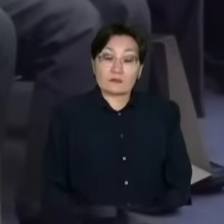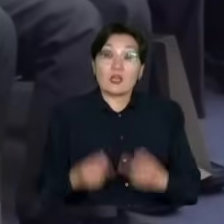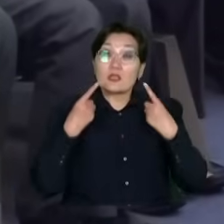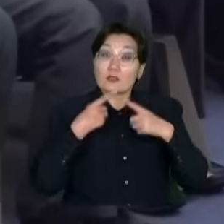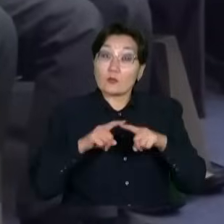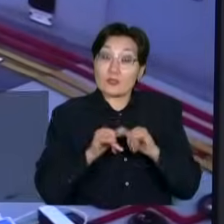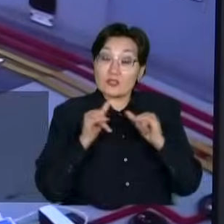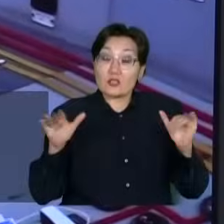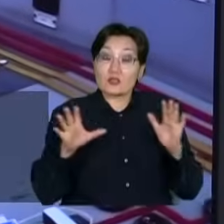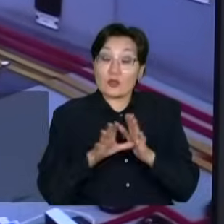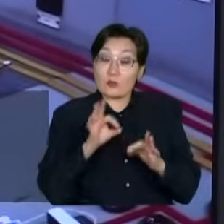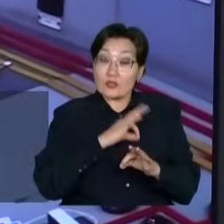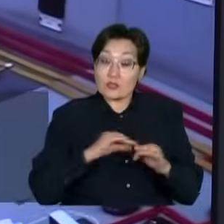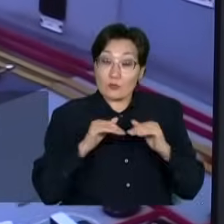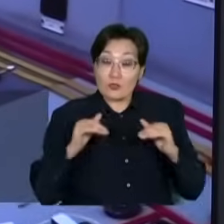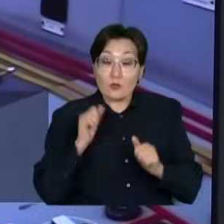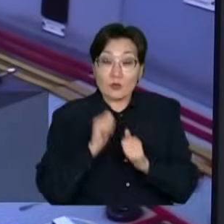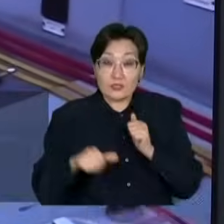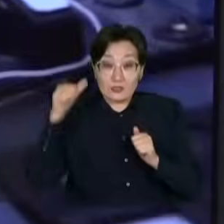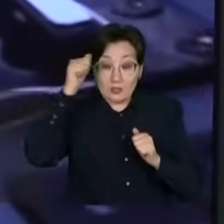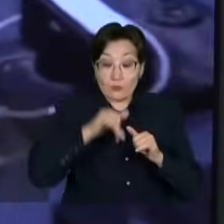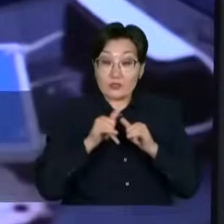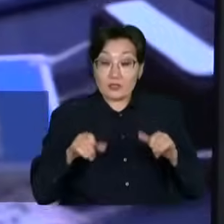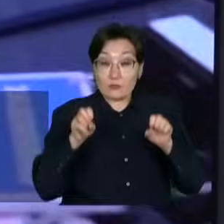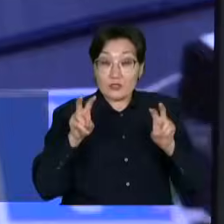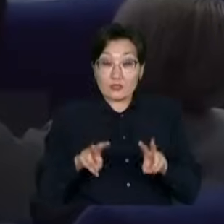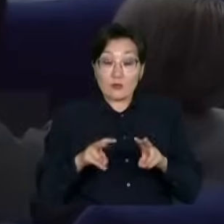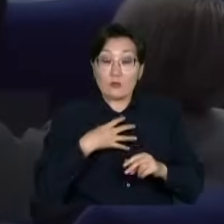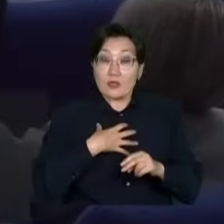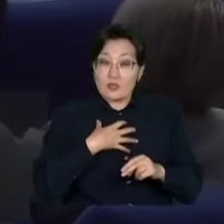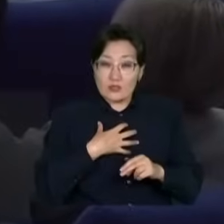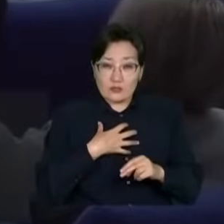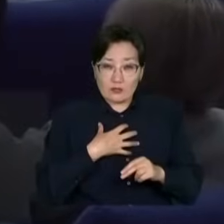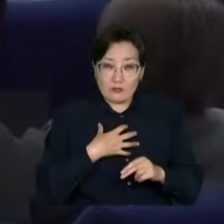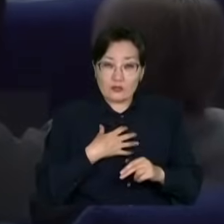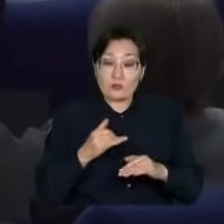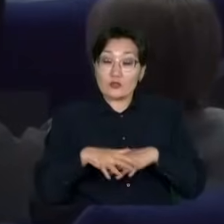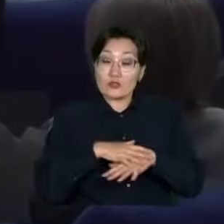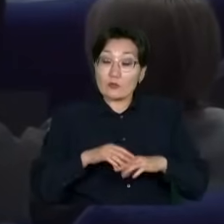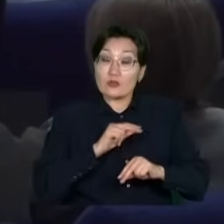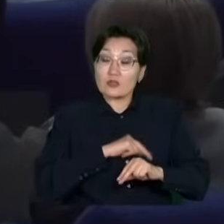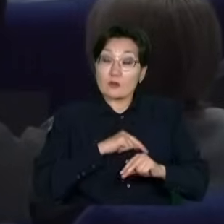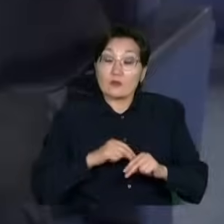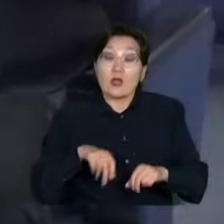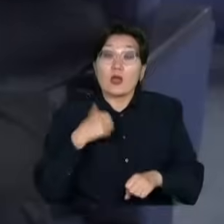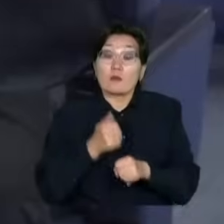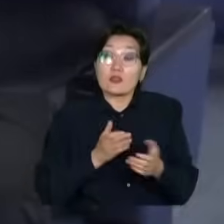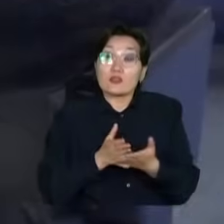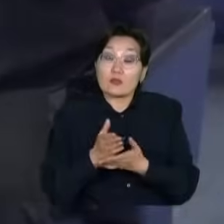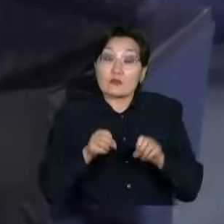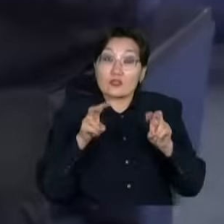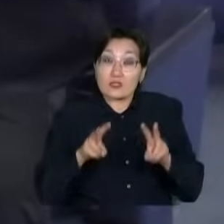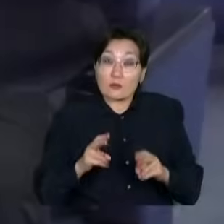Технология дамып, энергия тұтыну деңгейі жыл санап артқан сайын мамандардың маңызы да еселеніп келеді. Қоғам тіршілігінің өзегі саналатын сала